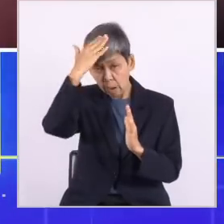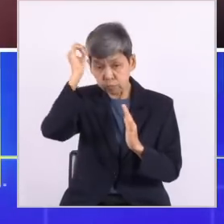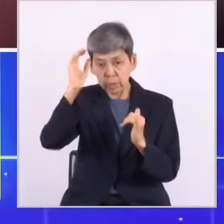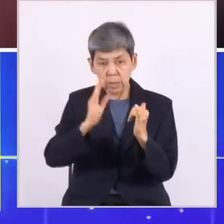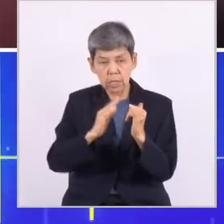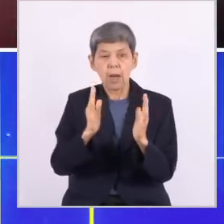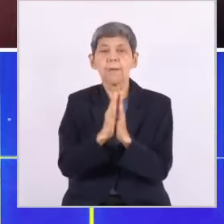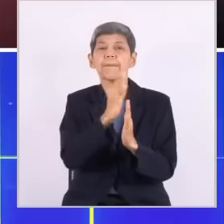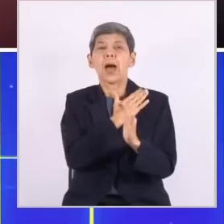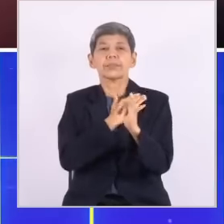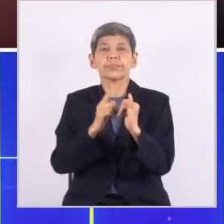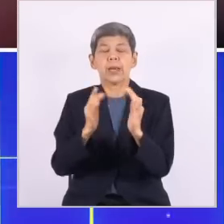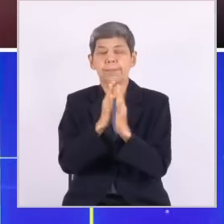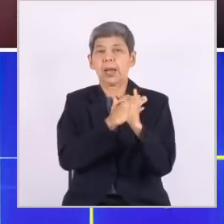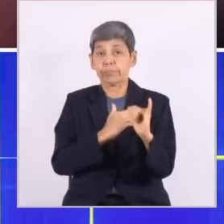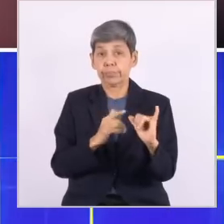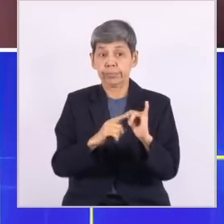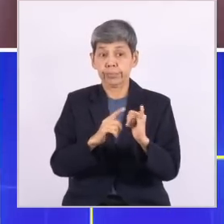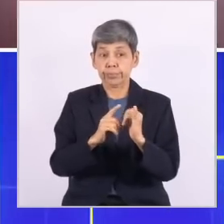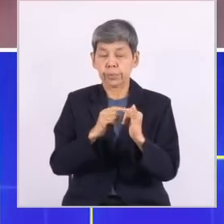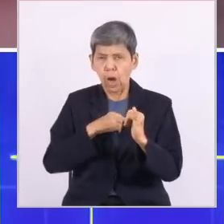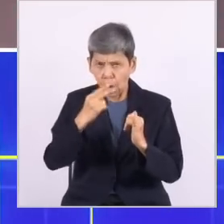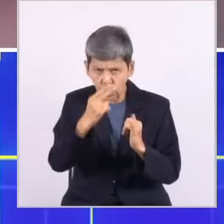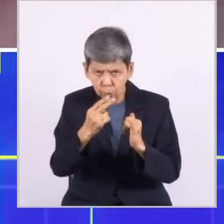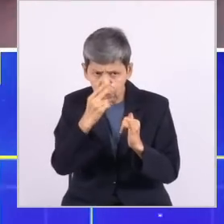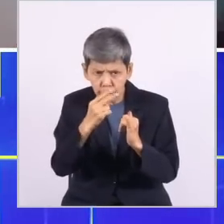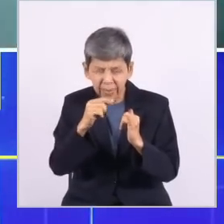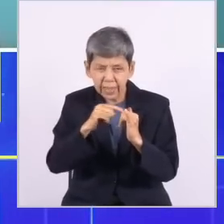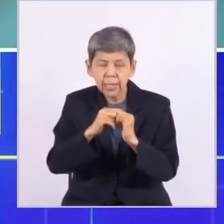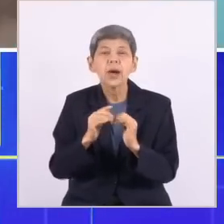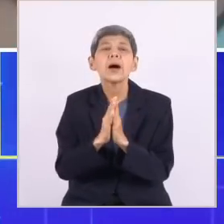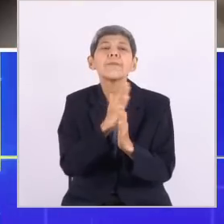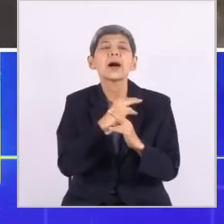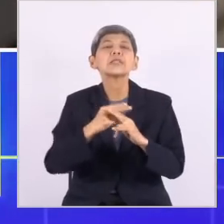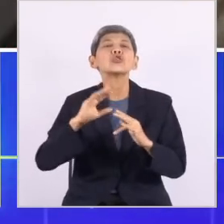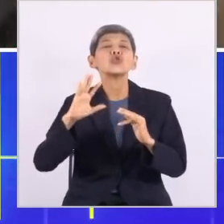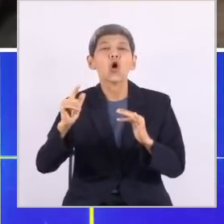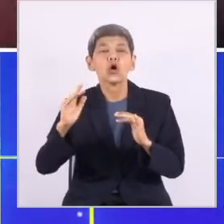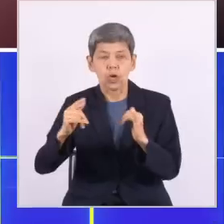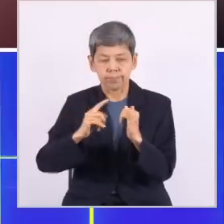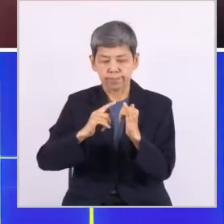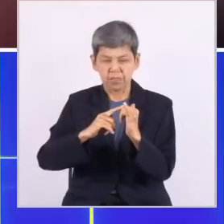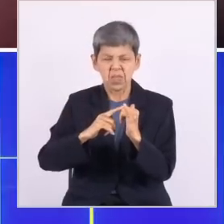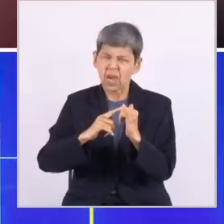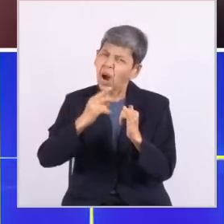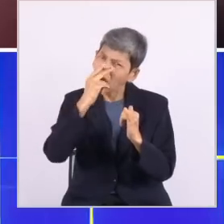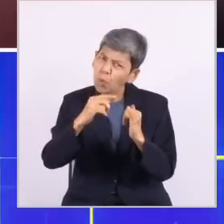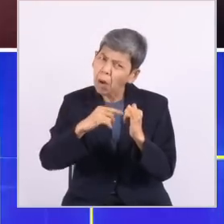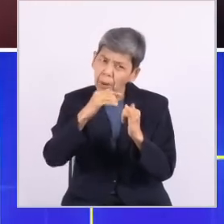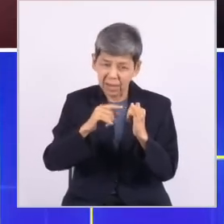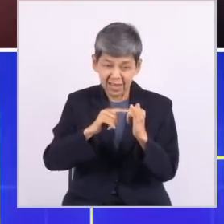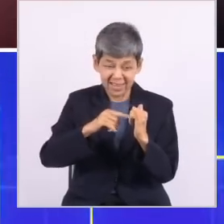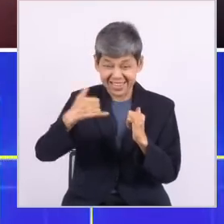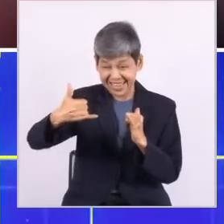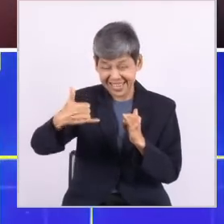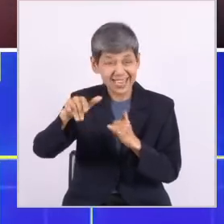นอนนี่ก็คือคล้ายๆกับพระแต่เขาไปตรวจสอบแล้วเขาให้ชื่อว่าอาจารย์ช อ พระอาจารย์ชอนะ คือมันหนักตรงที่ว่าน้องที่ถู